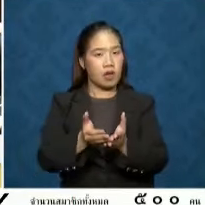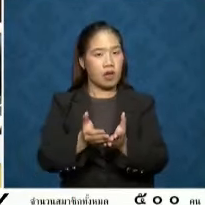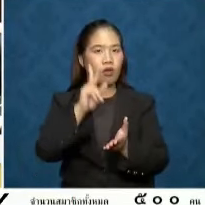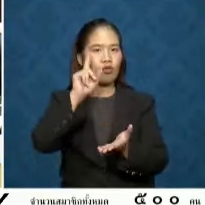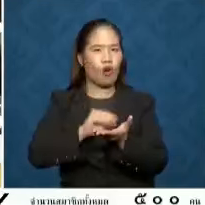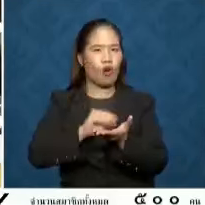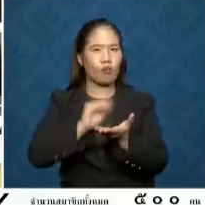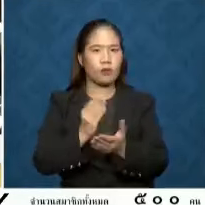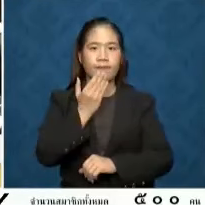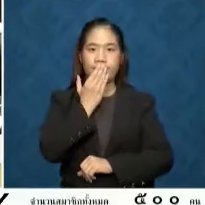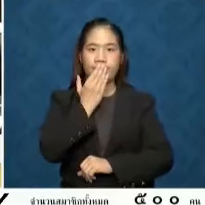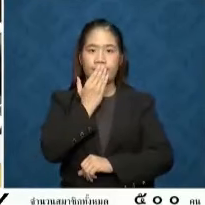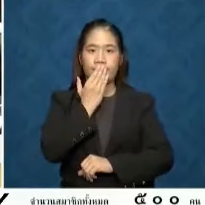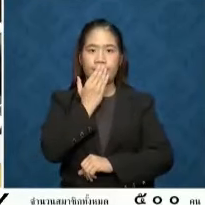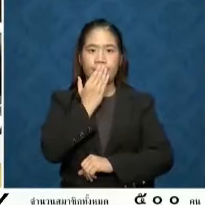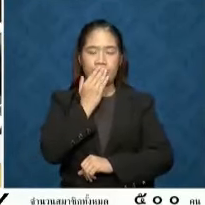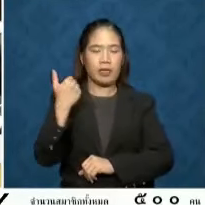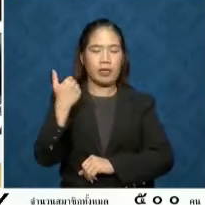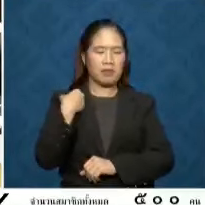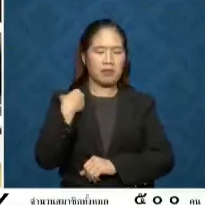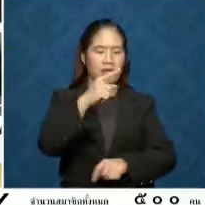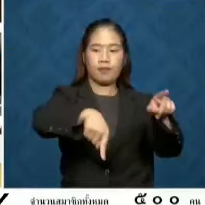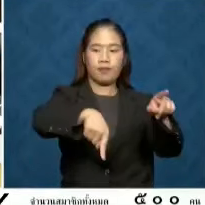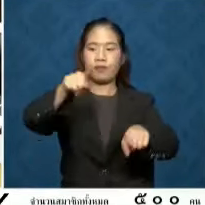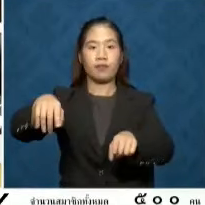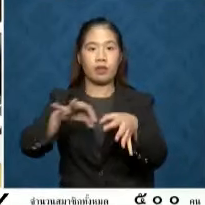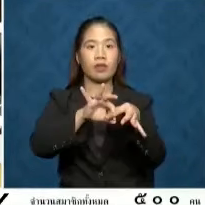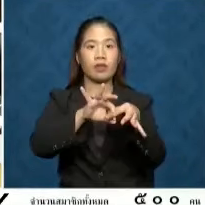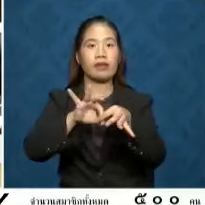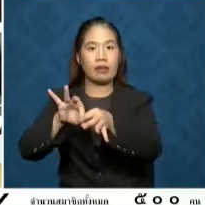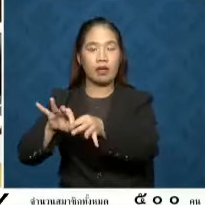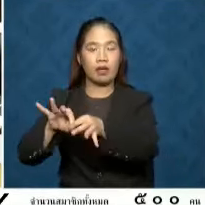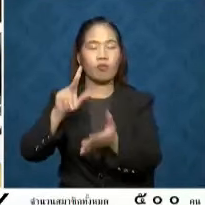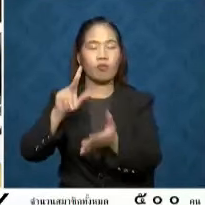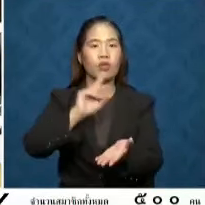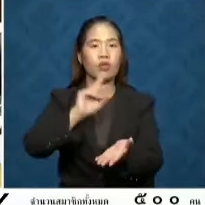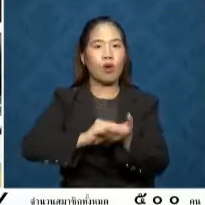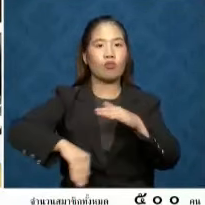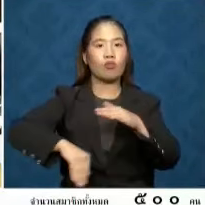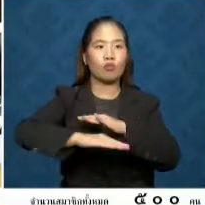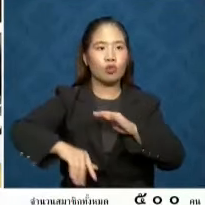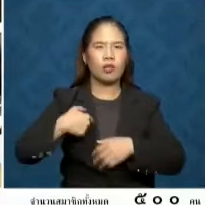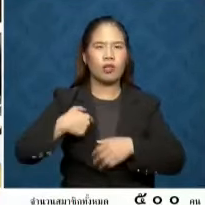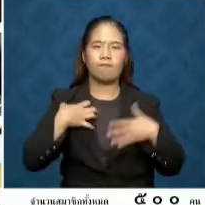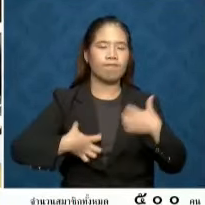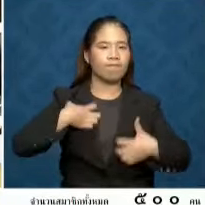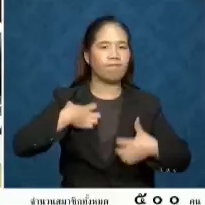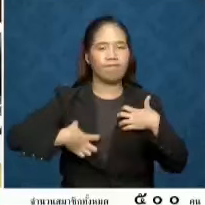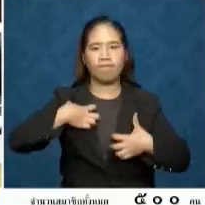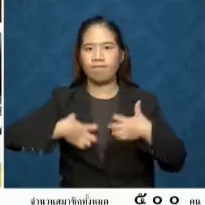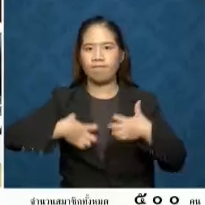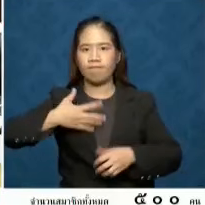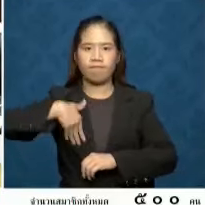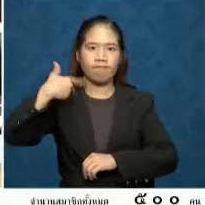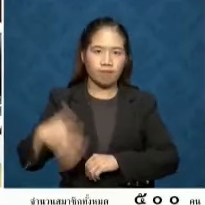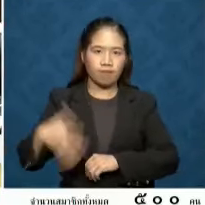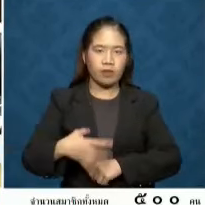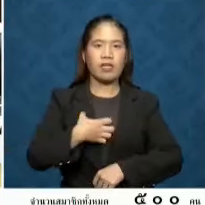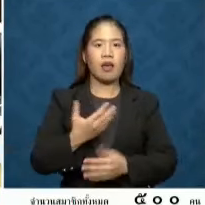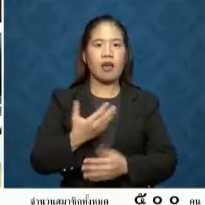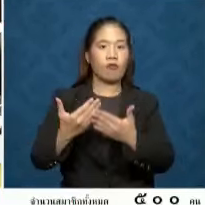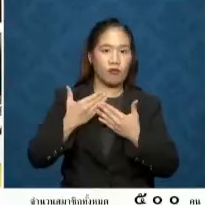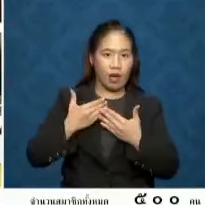เป็นข้อเท็จจริงจากหลายคนที่มีส่วนเกี่ยวข้องกับเหตุการณ์นี้โดยตรงซึ่งพวกเขาทนอึดอัดครับแค้นใจไม่ไหวแล้วต้องการฝากผม